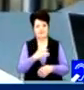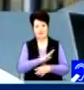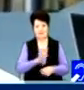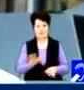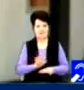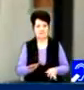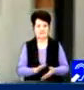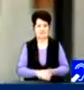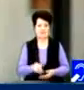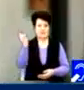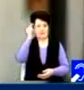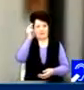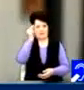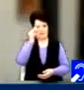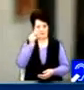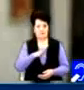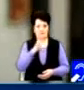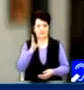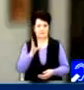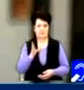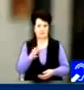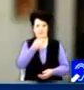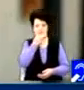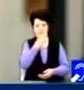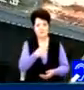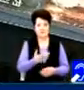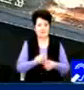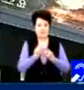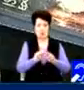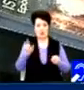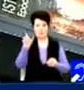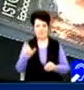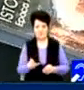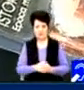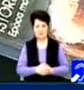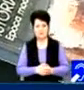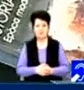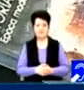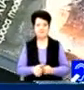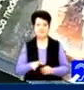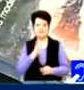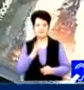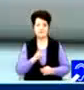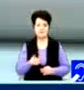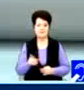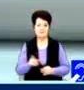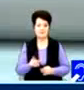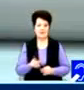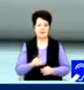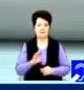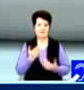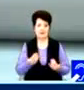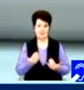Moldova studiile î place și cu profesorii tot tot dar